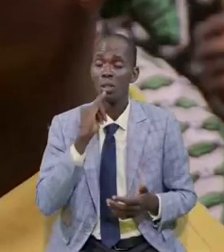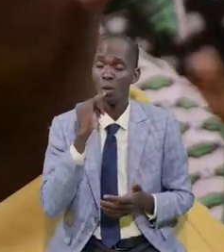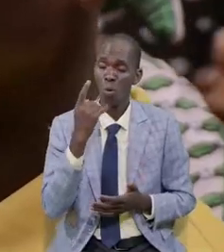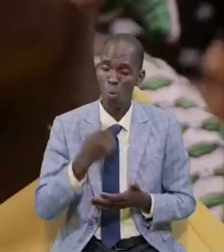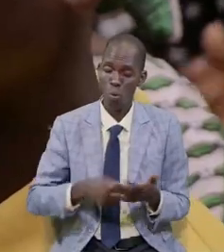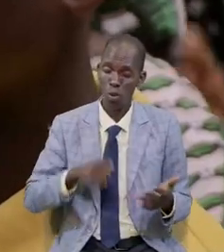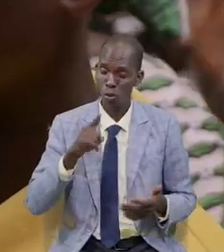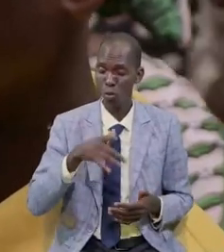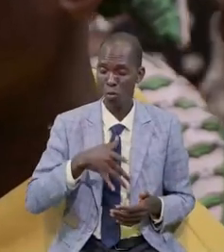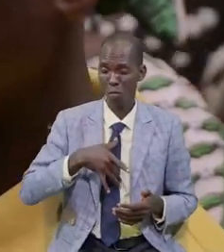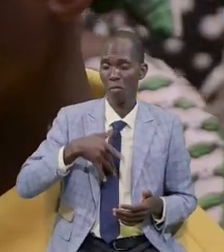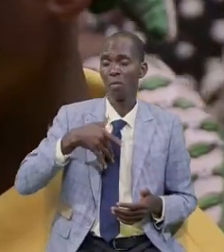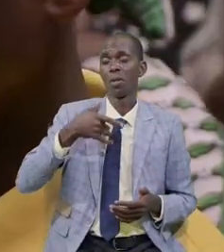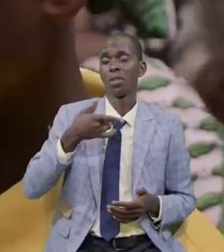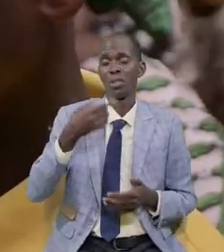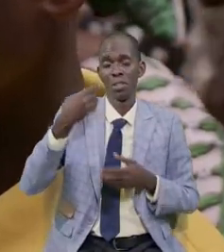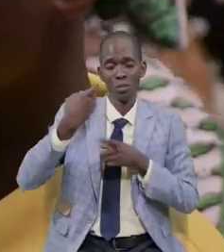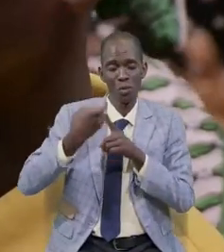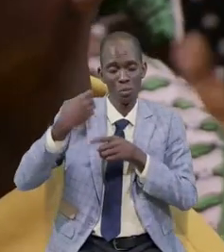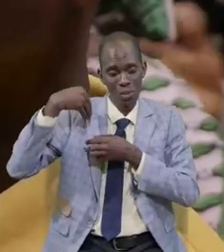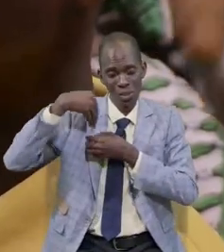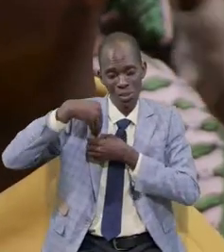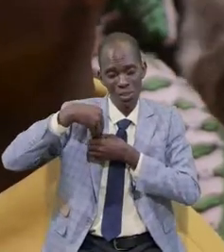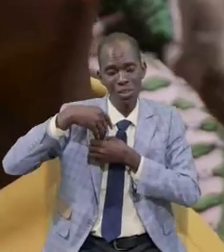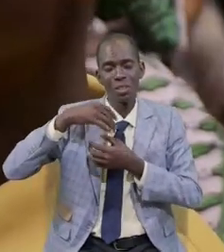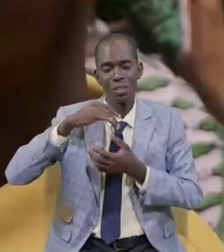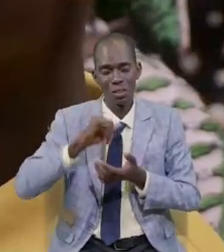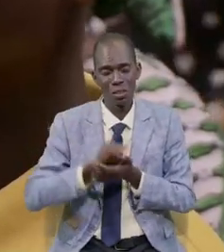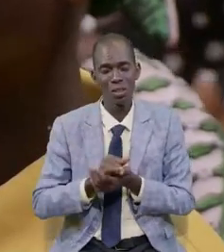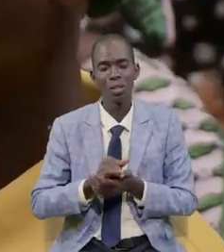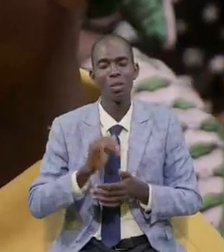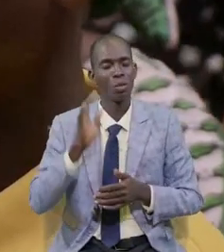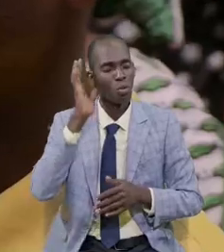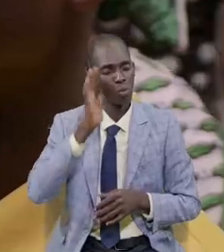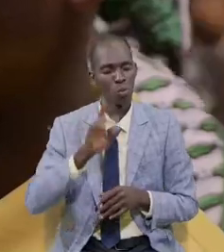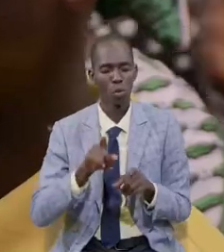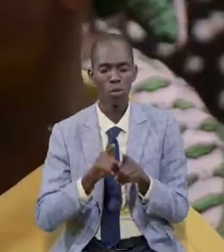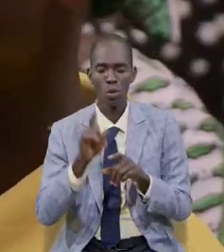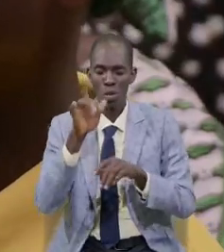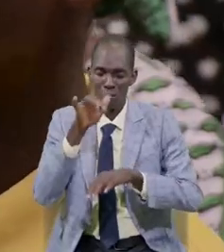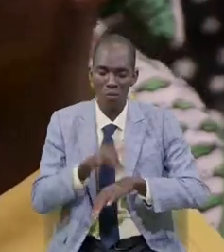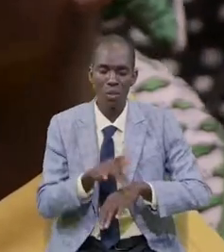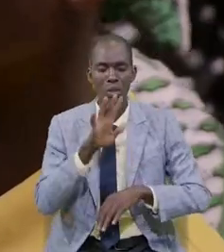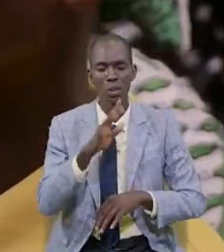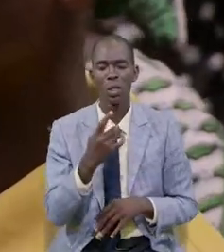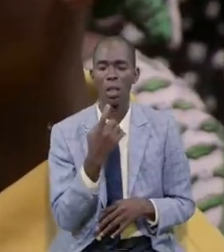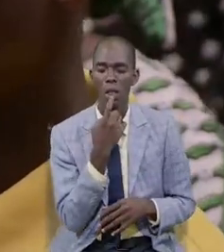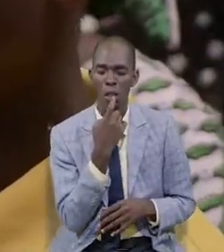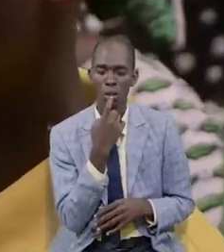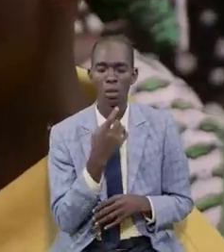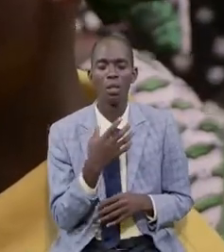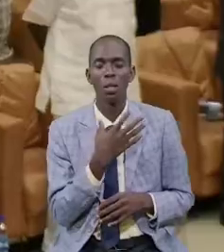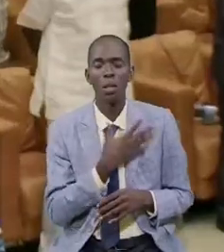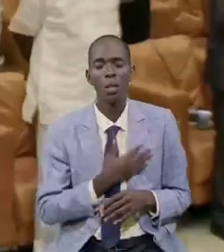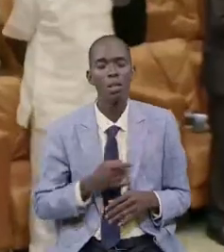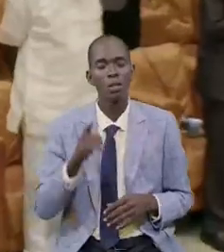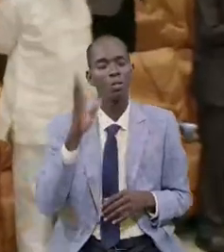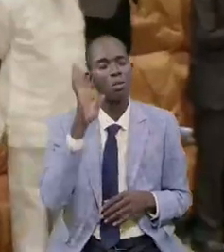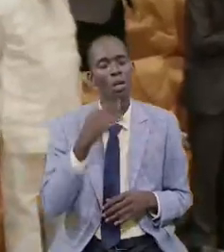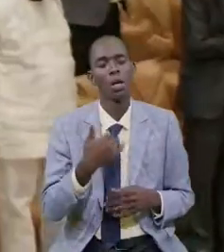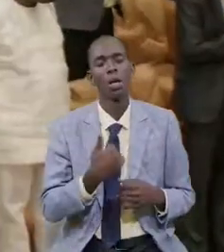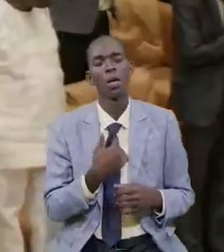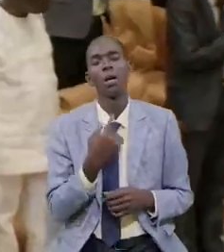va poursuivre l'émotion. Ce que vous sentez au-dedans de vous, l'émotion, est ça qui affecte la langue et vous